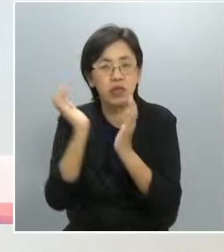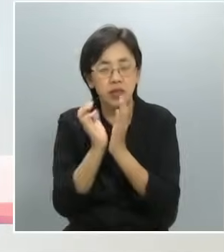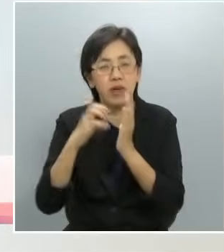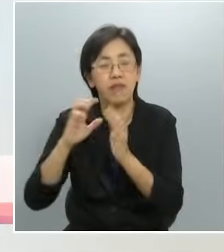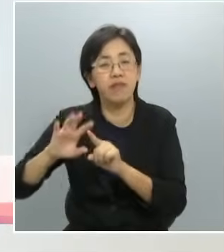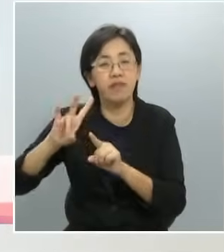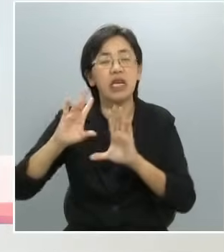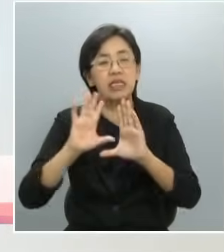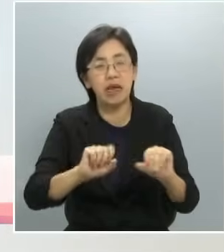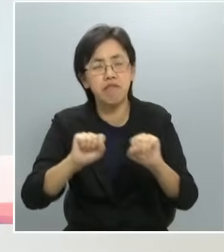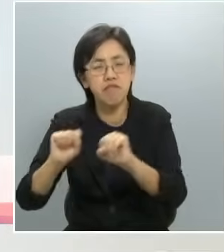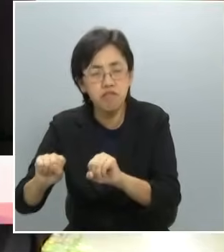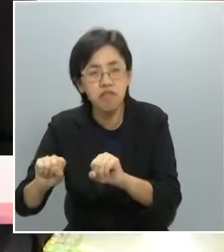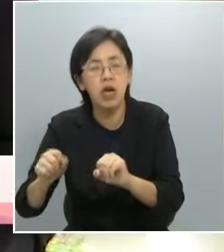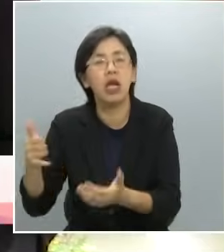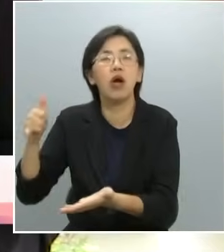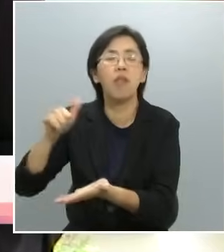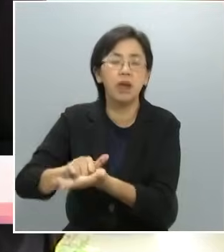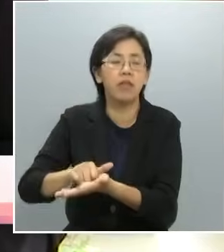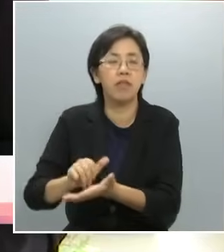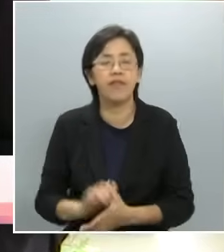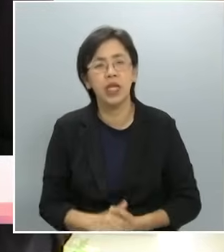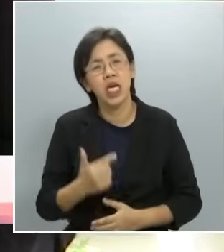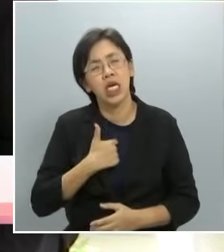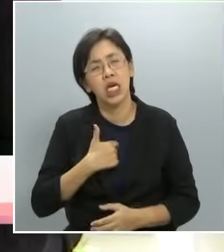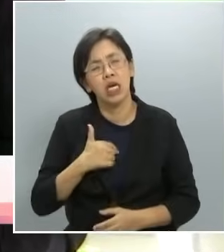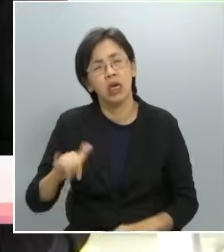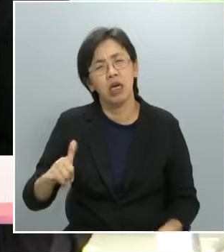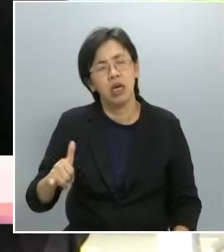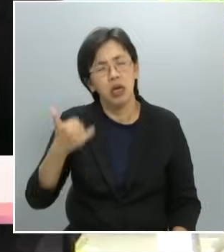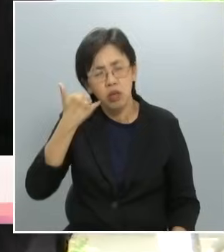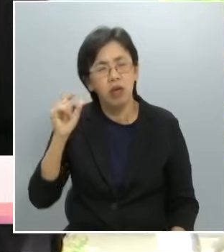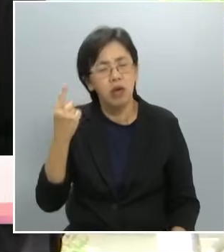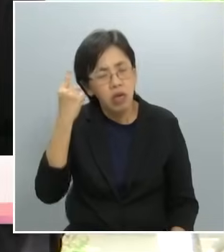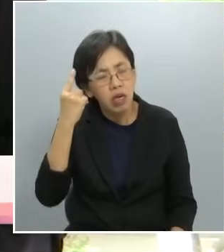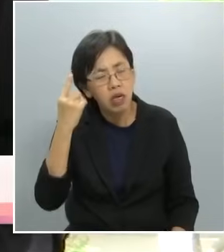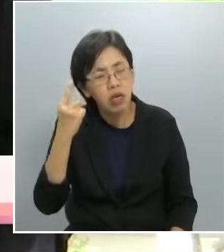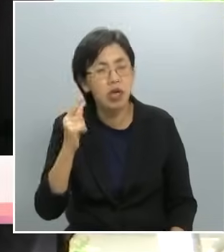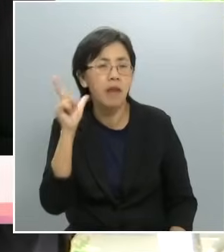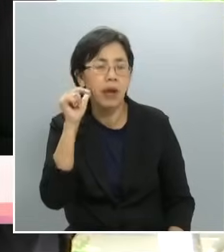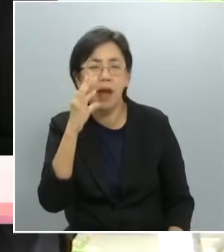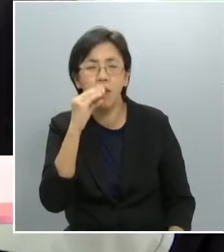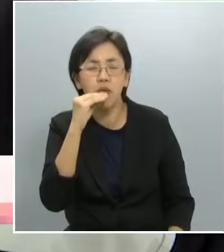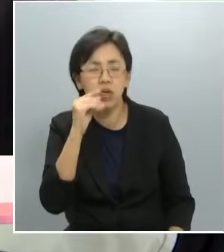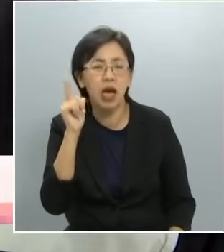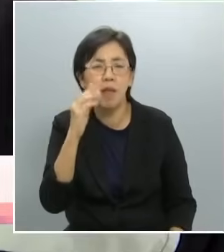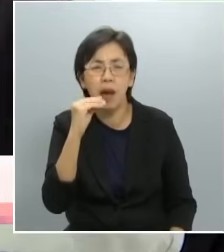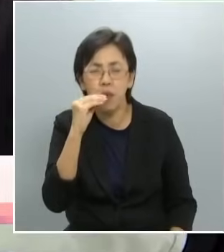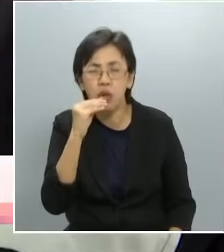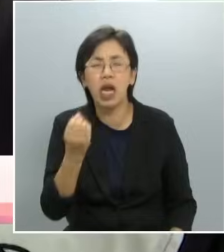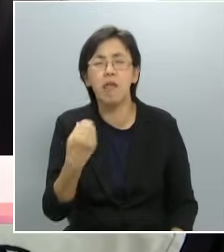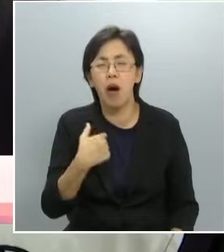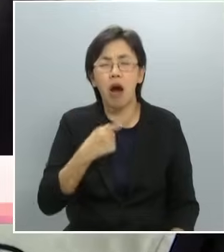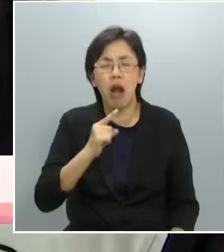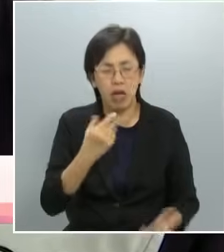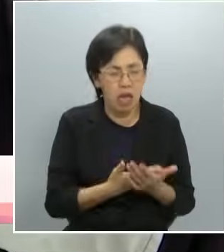ตัวไปแล้วก็วางสายหลังจากนั้นไม่นานมีโทรศัพท์เข้ามาใหม่นะคะเป็นเสียงแม่พูดให้ตนไปหาเงินมาไถ่ตัว